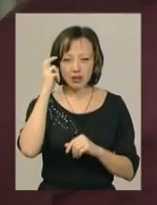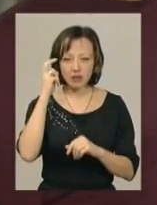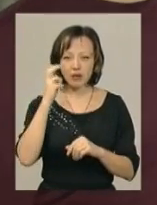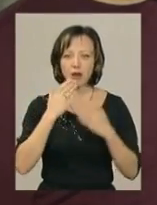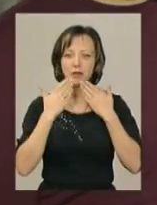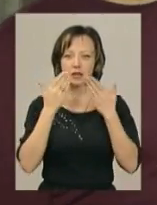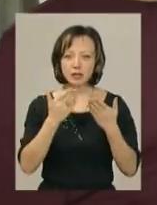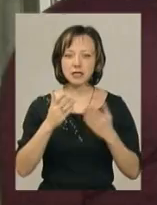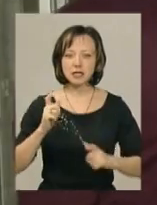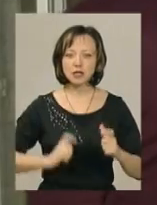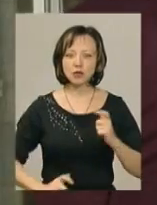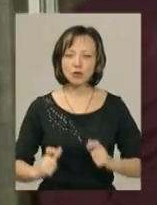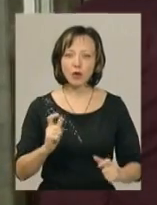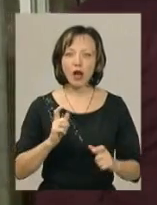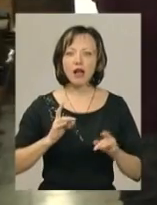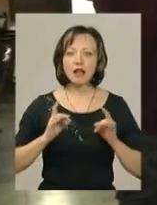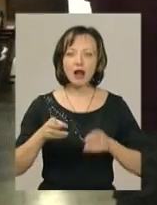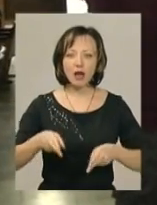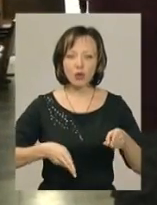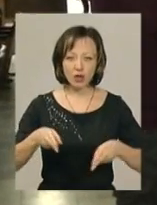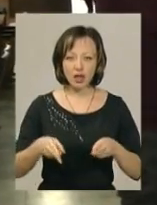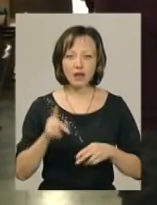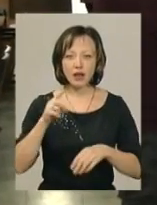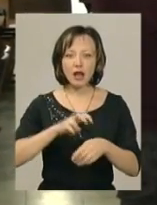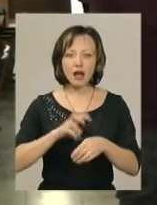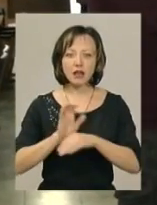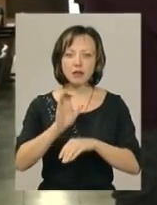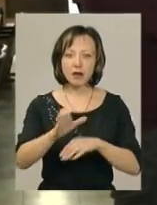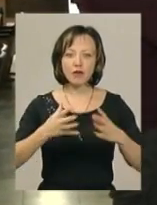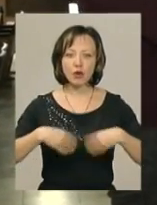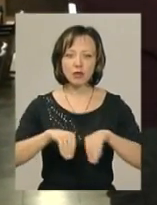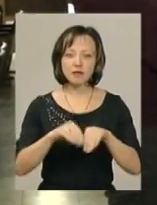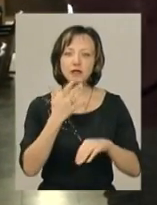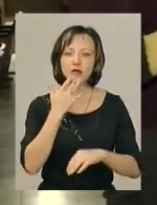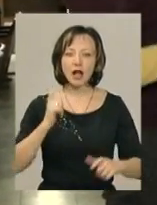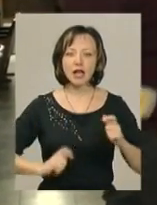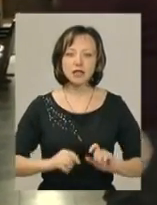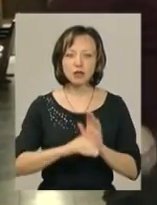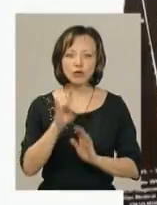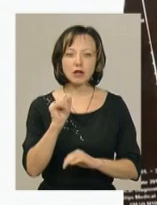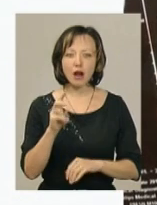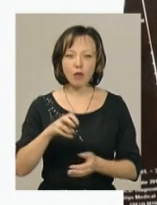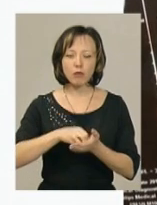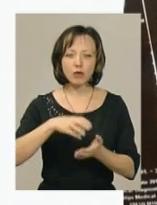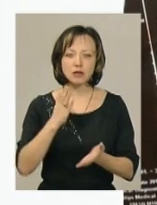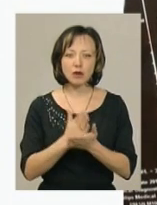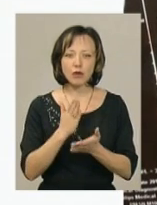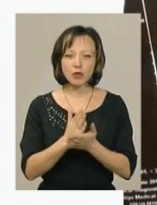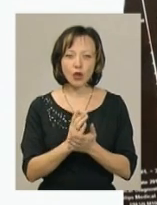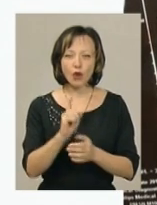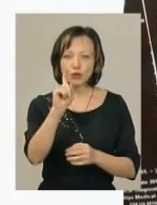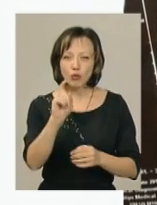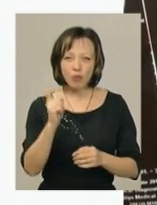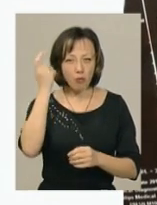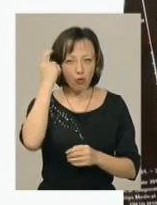зверталися в інститут нейрохірургії. А вже звідти лікарі направили родину у Національний інститут раку. Пухлина знаходиться у стовбрі